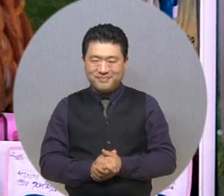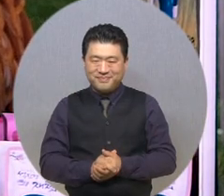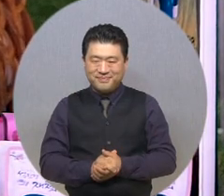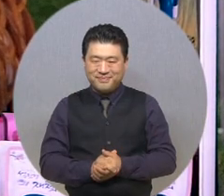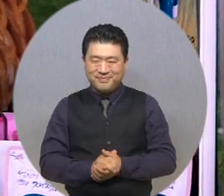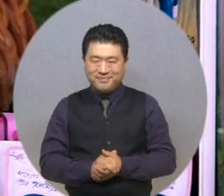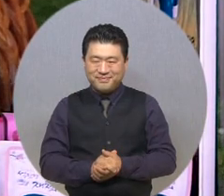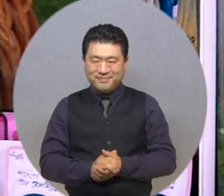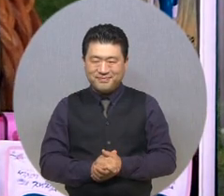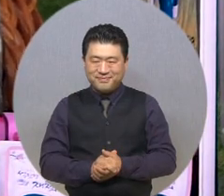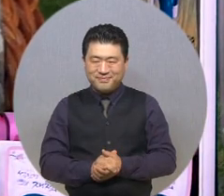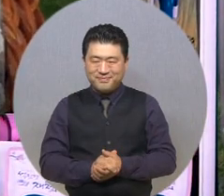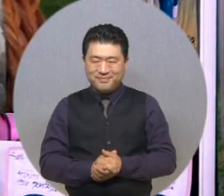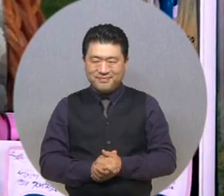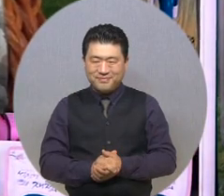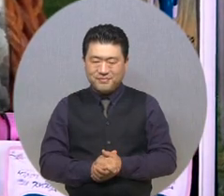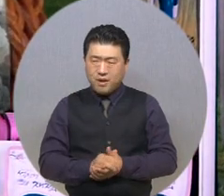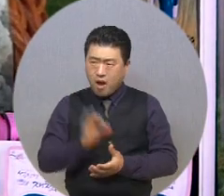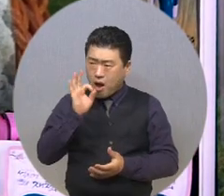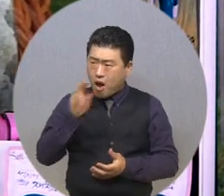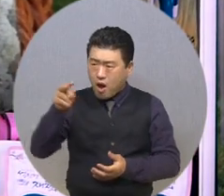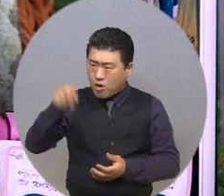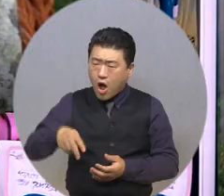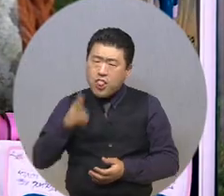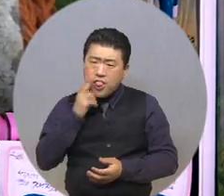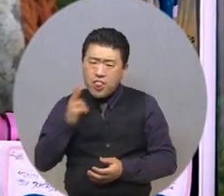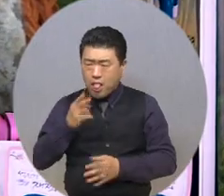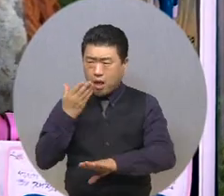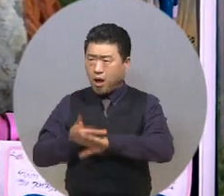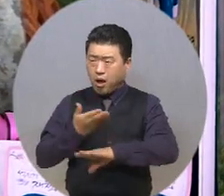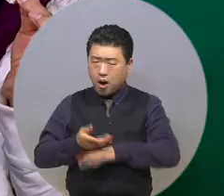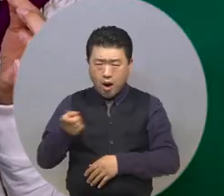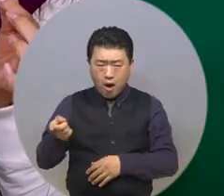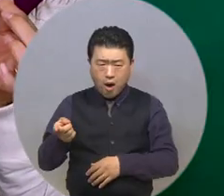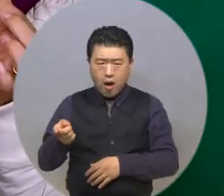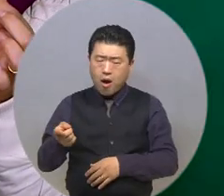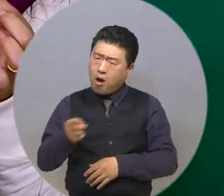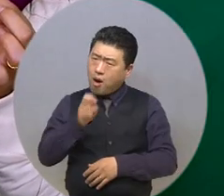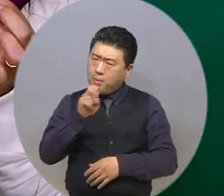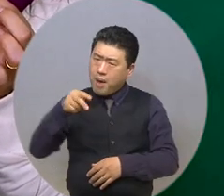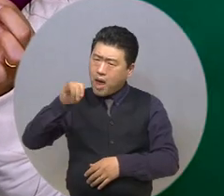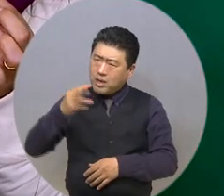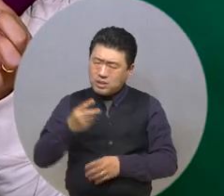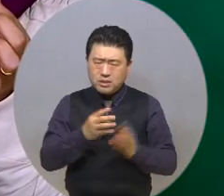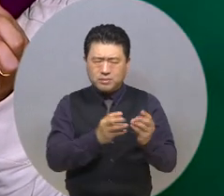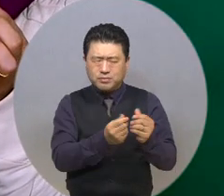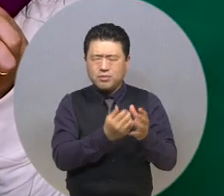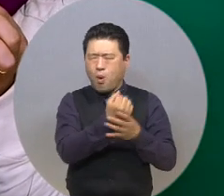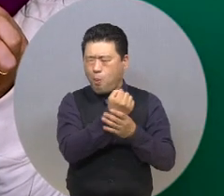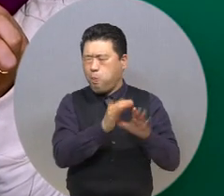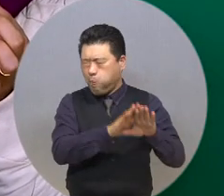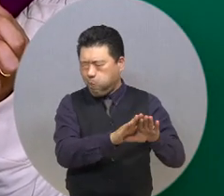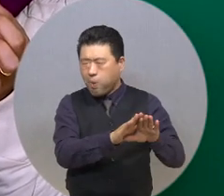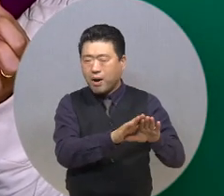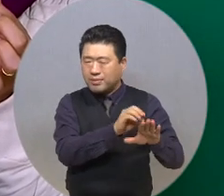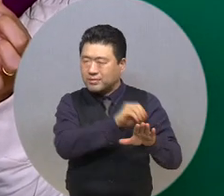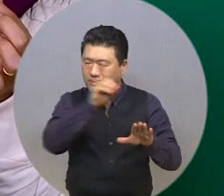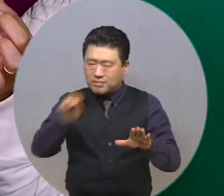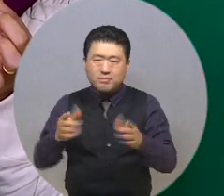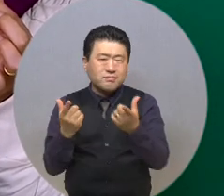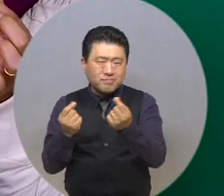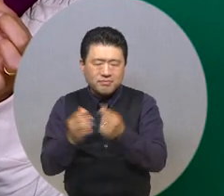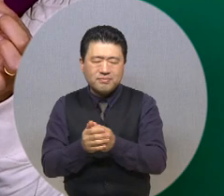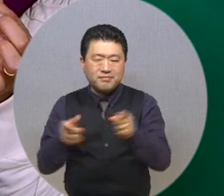이게 엿도 아닌 것이. 이거 매실인 것 같은데 안에? 네. 매실 맛을 시켜가지고. 그리고 지금